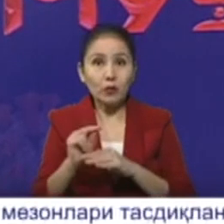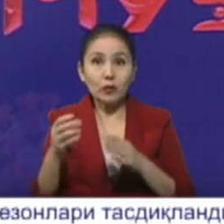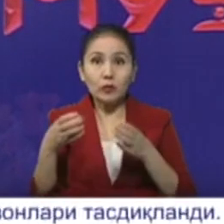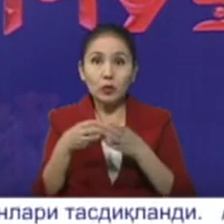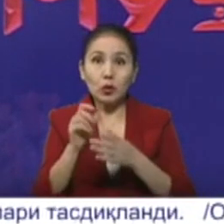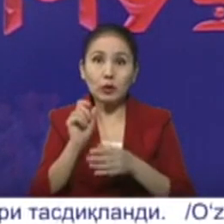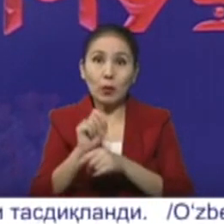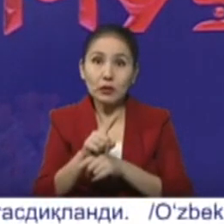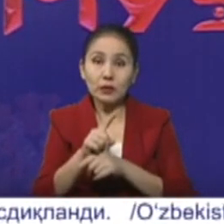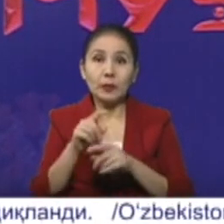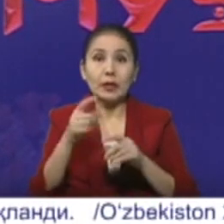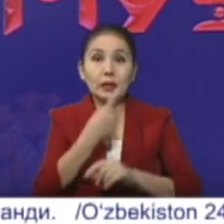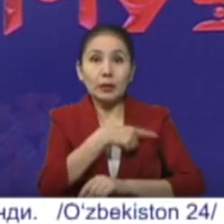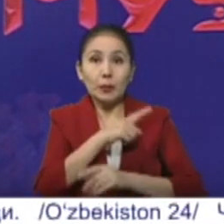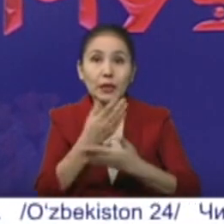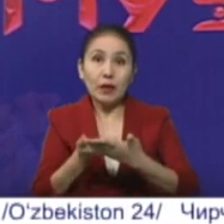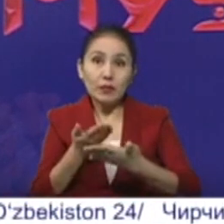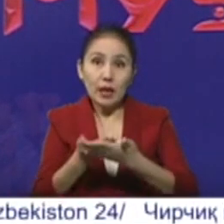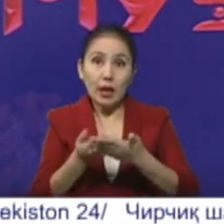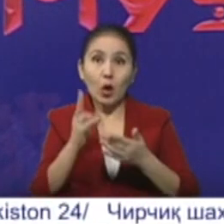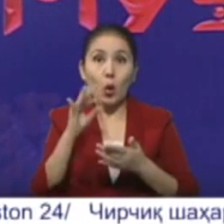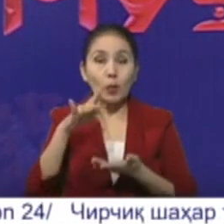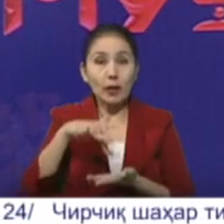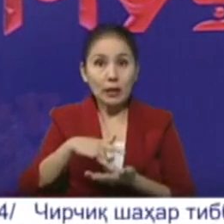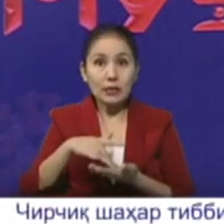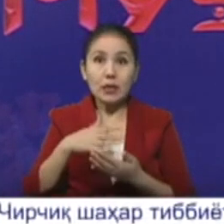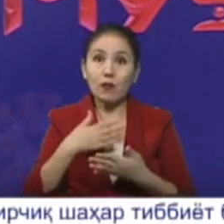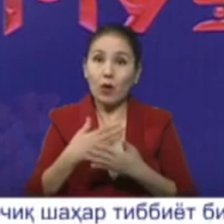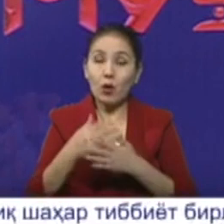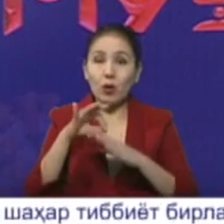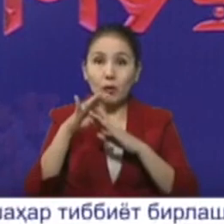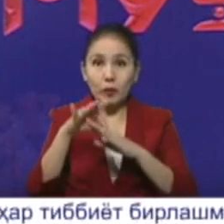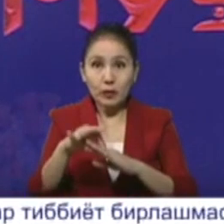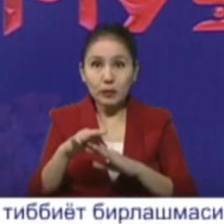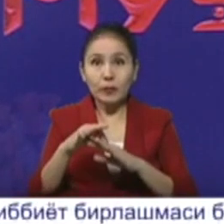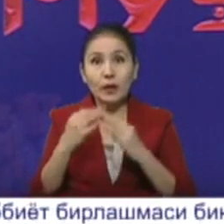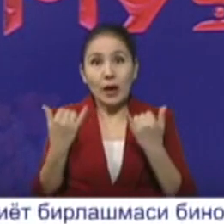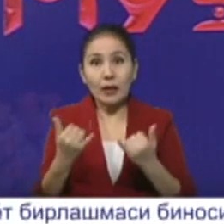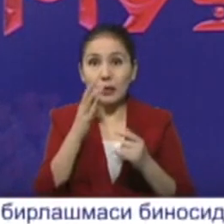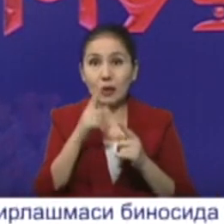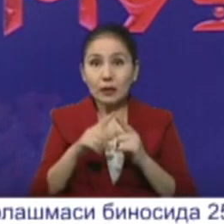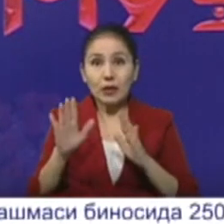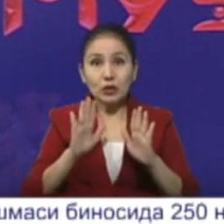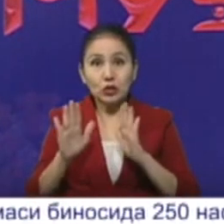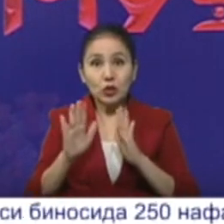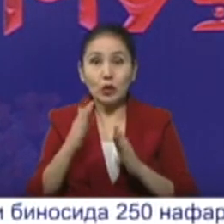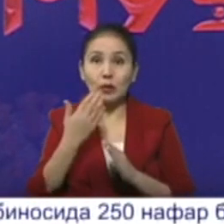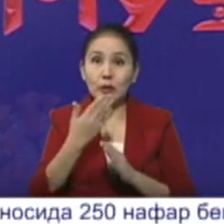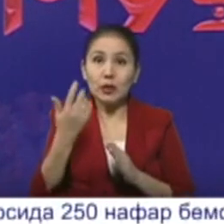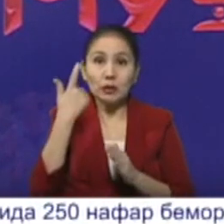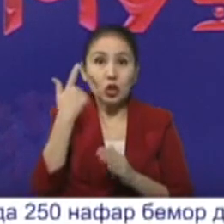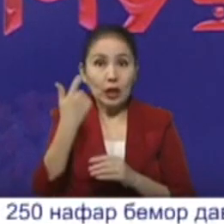yo'riqnomasi bo'yicha tibbiy tavsiyalar beradigan kol markazlar faoliyat olib bormoqda. Ayni daqiqalarda rejissyorlarimiz bizga